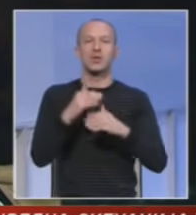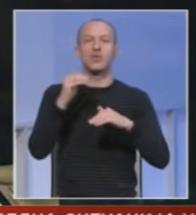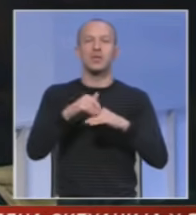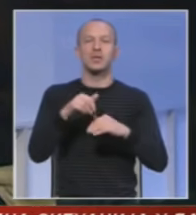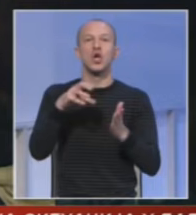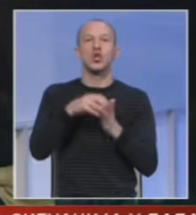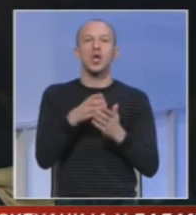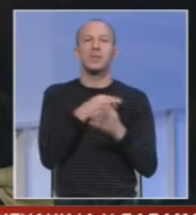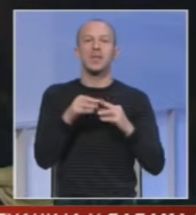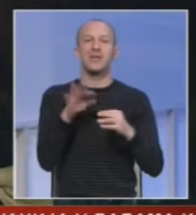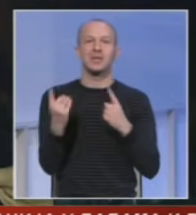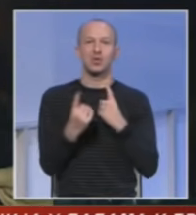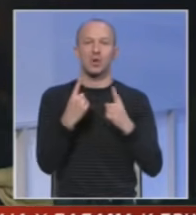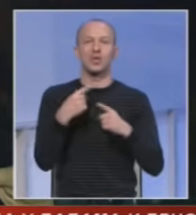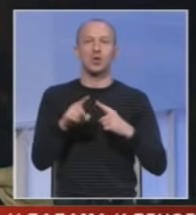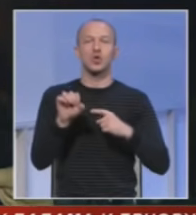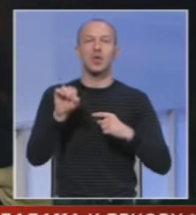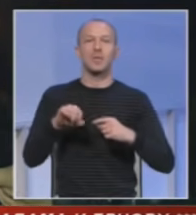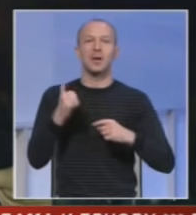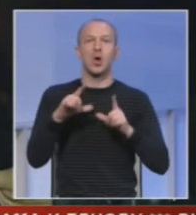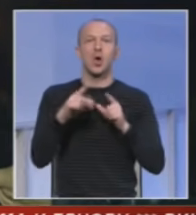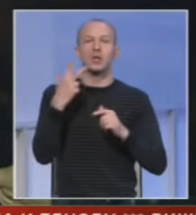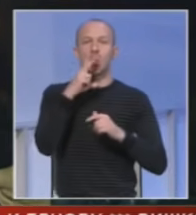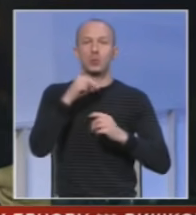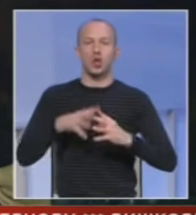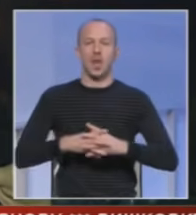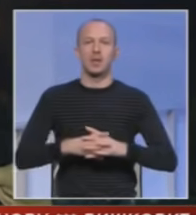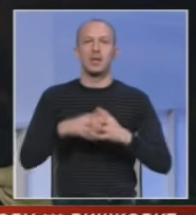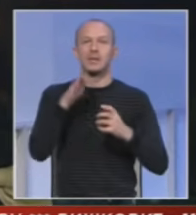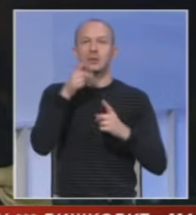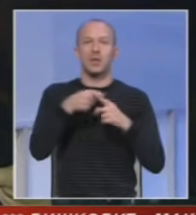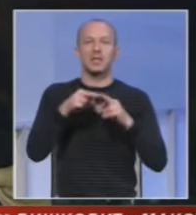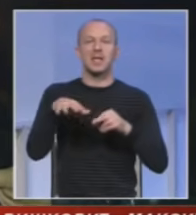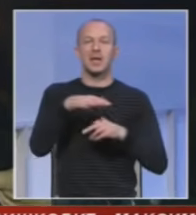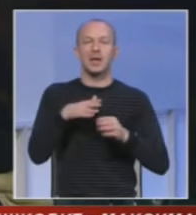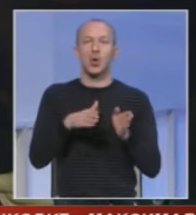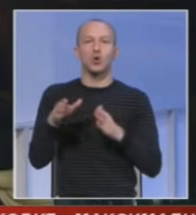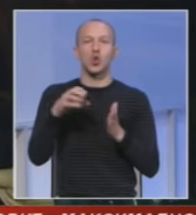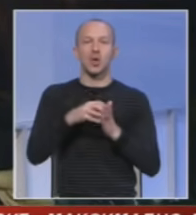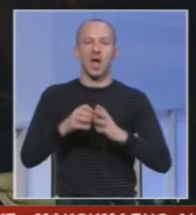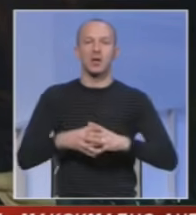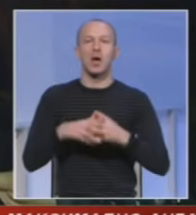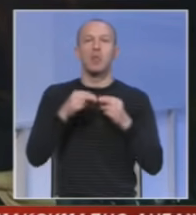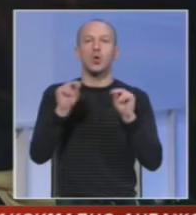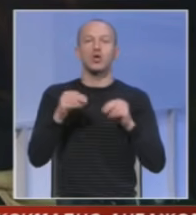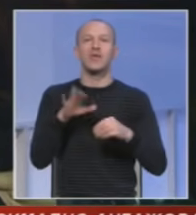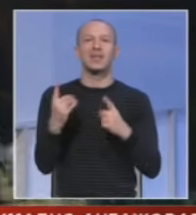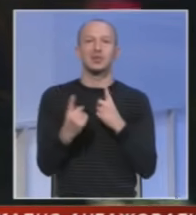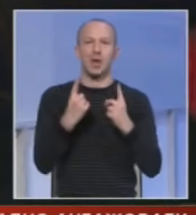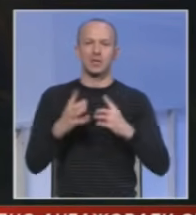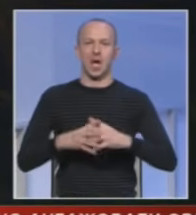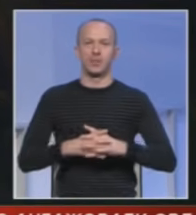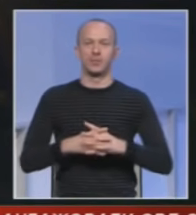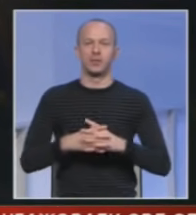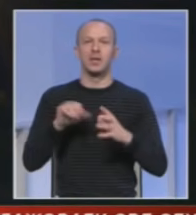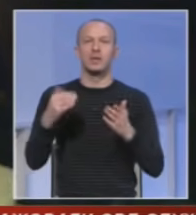informisati i štab za vanredne situacije, s obzirom da je u tri opštine Sarajevsko-Romanijske regije, odnosno grada, proglašena vanredna situacija.